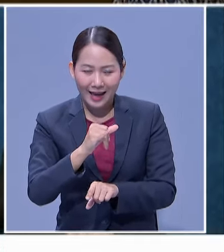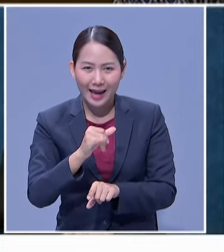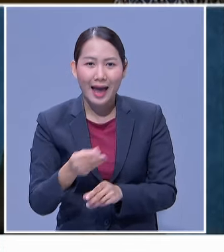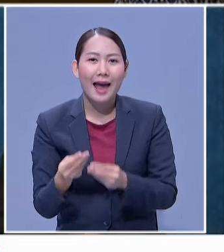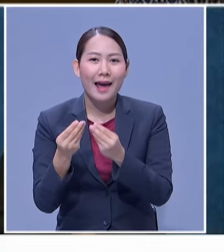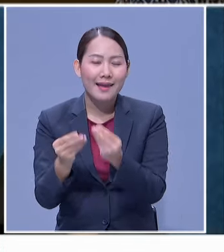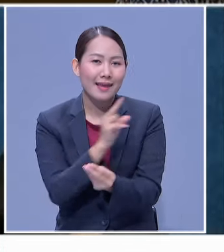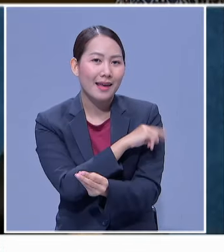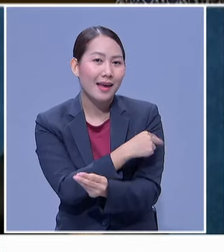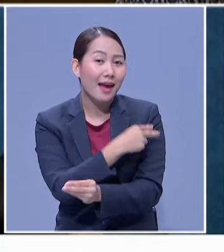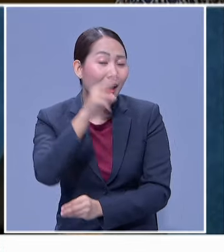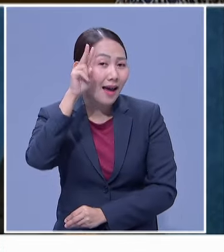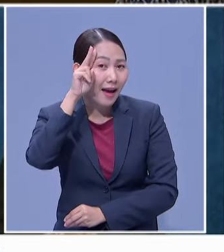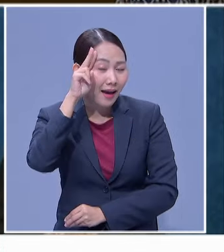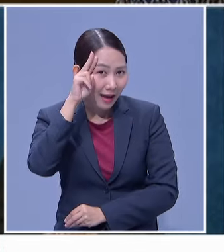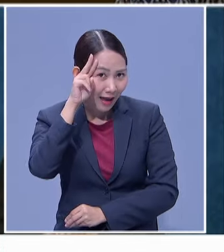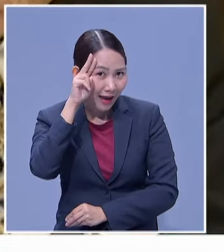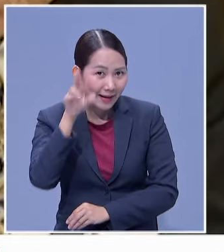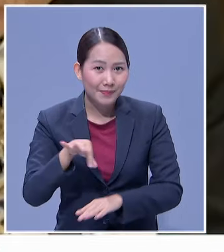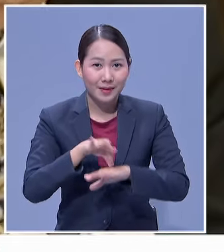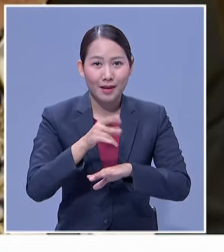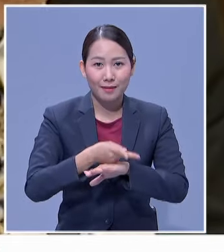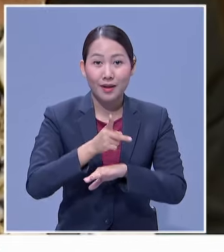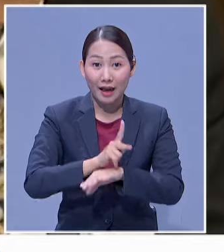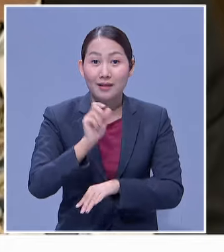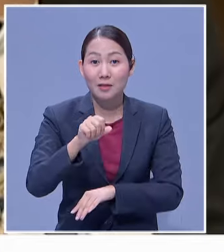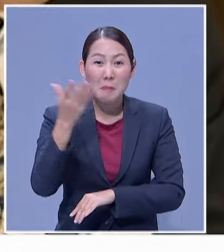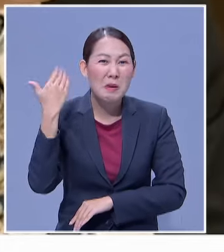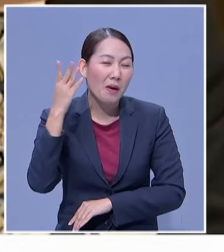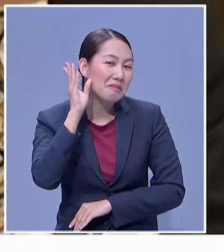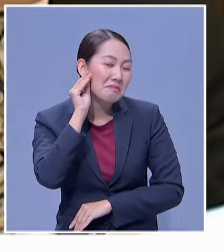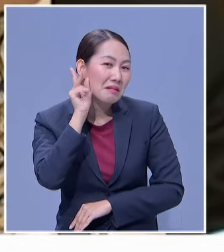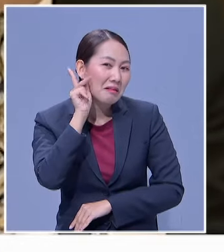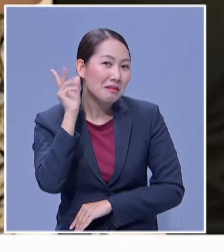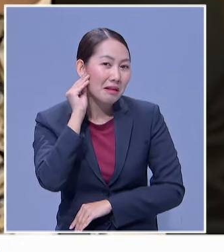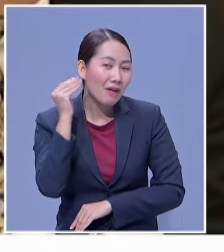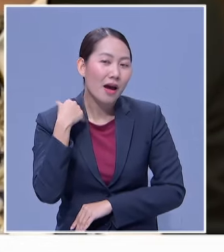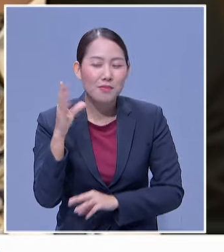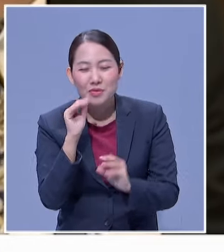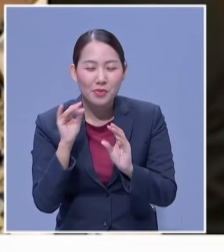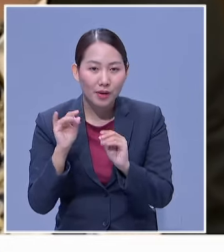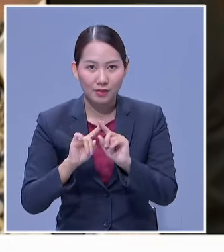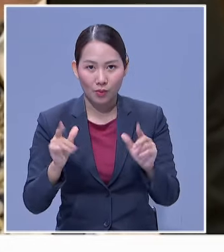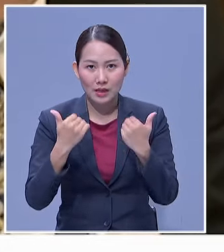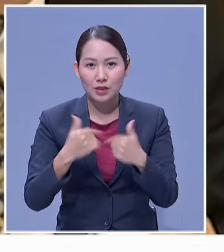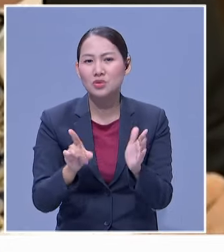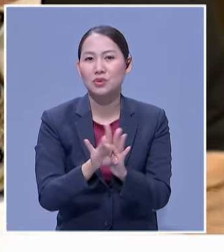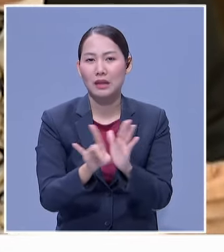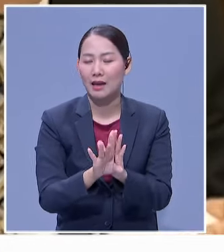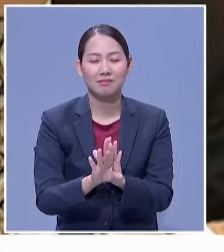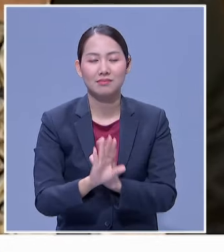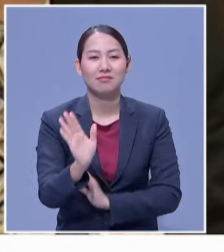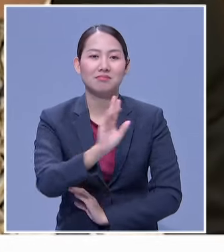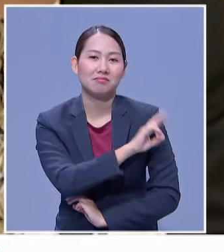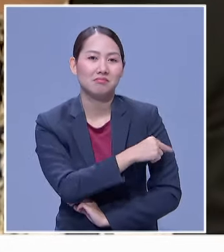คุมงานสภาเออนะฮะแต่สุดท้ายก็เป็นคุณพิเชษฐเนี่ยที่ขึ้นมานะตรงนี้นะฮะนี่เป็นบรรยากาศที่เกิดขึ้นจากการอภิปรายเมื่อวาน